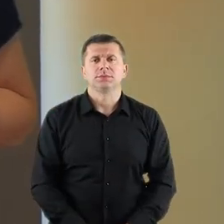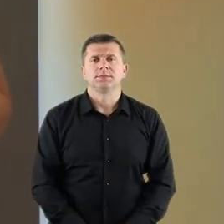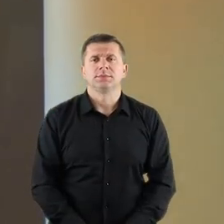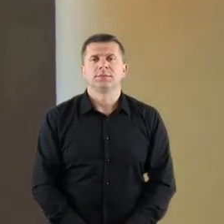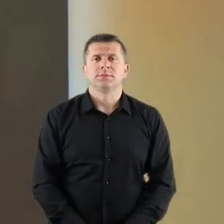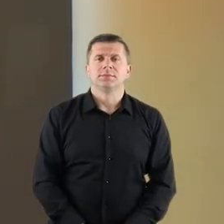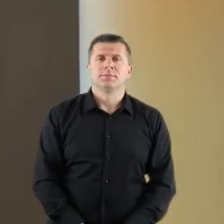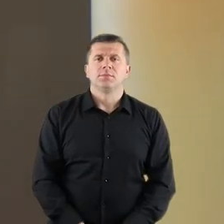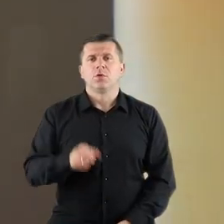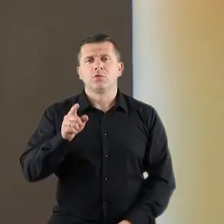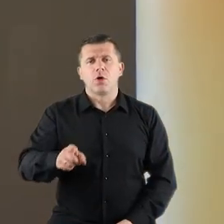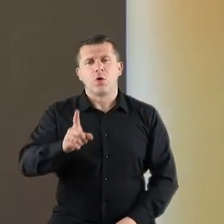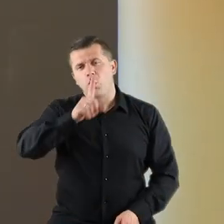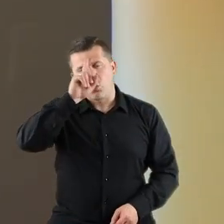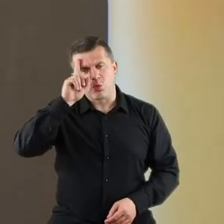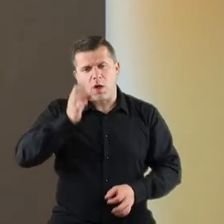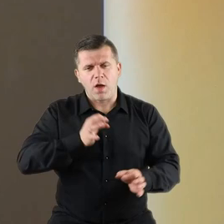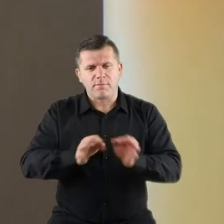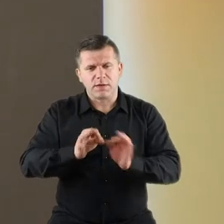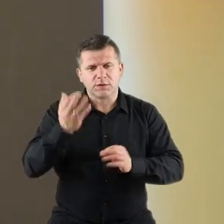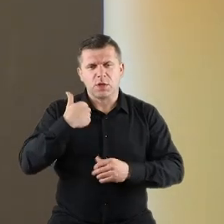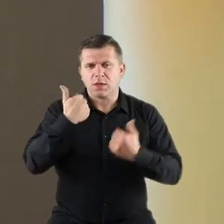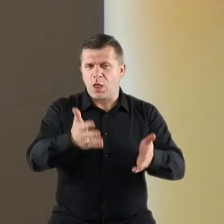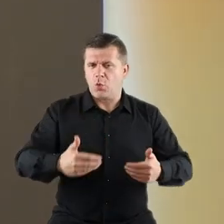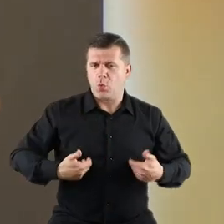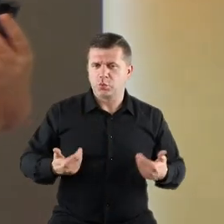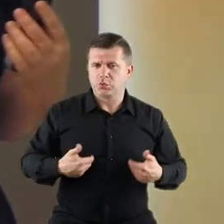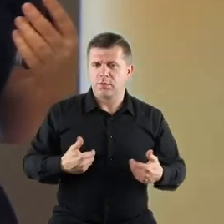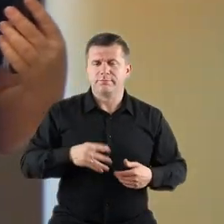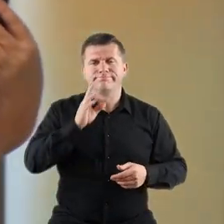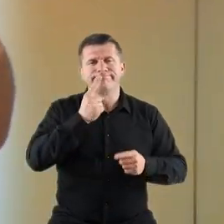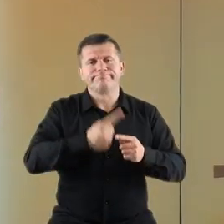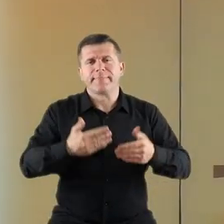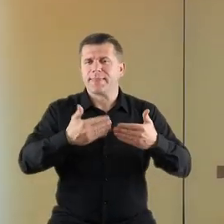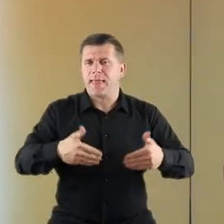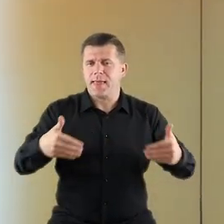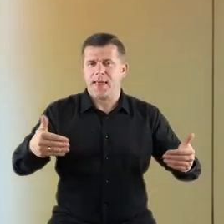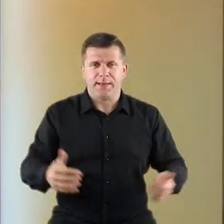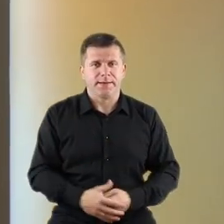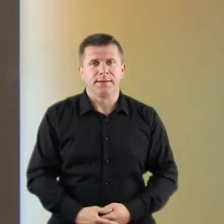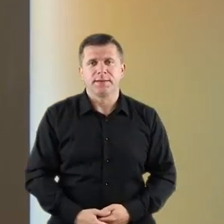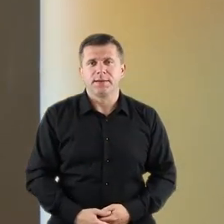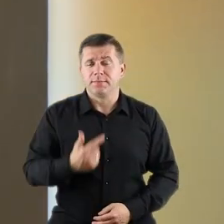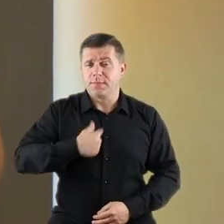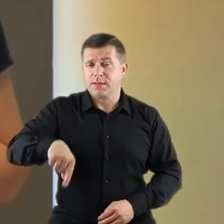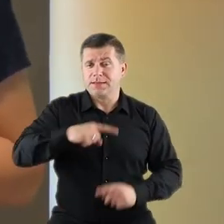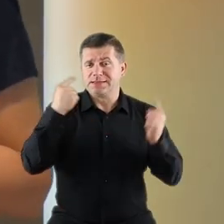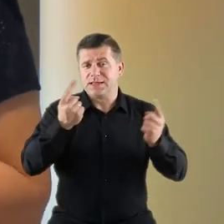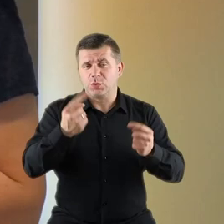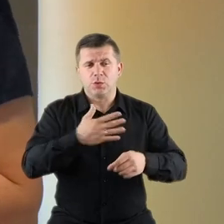No to ludowe uzdrawianie jak już powiedziałam to jest pewnego rodzaju teatr a więc my w sytuacjach granicznych